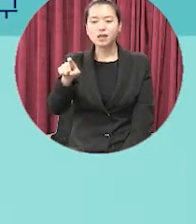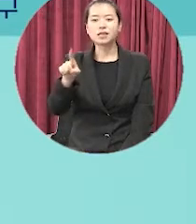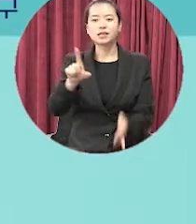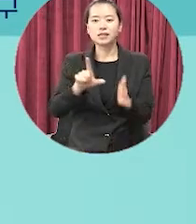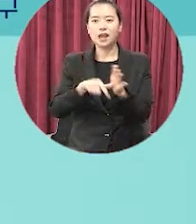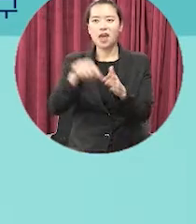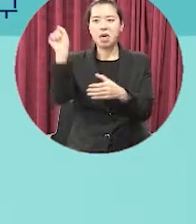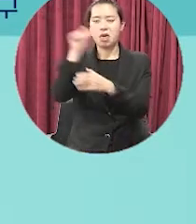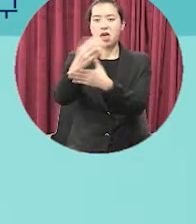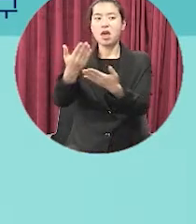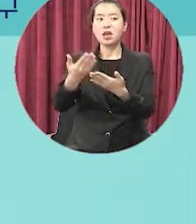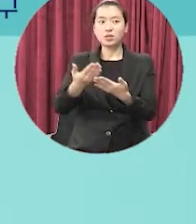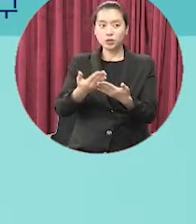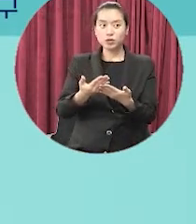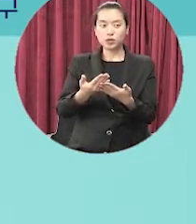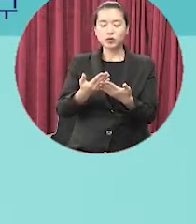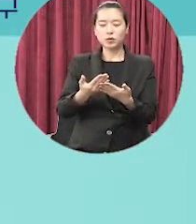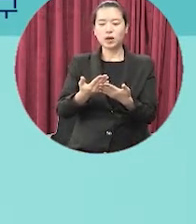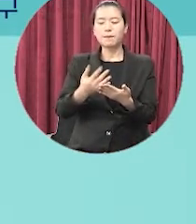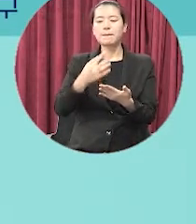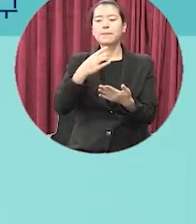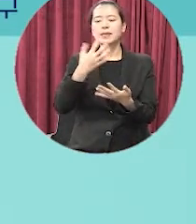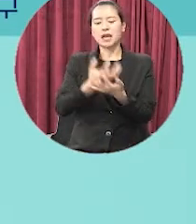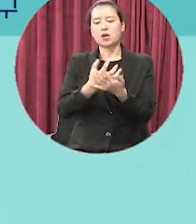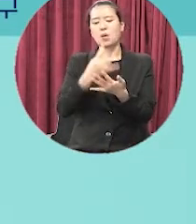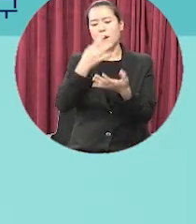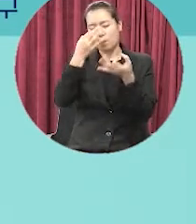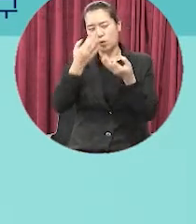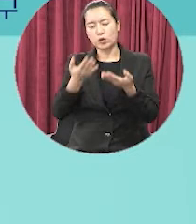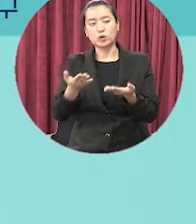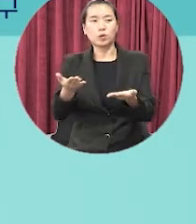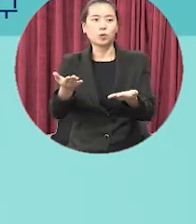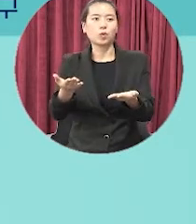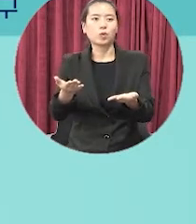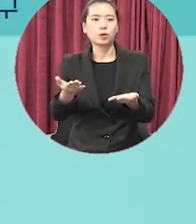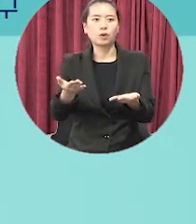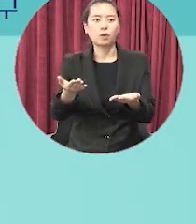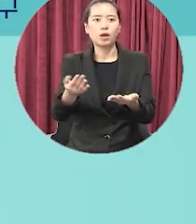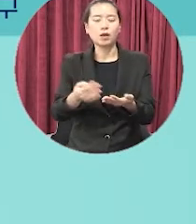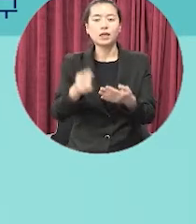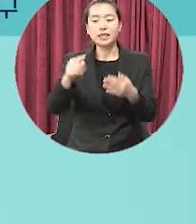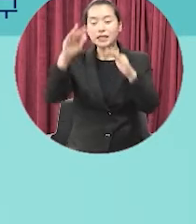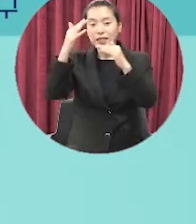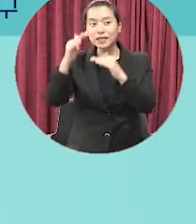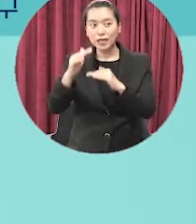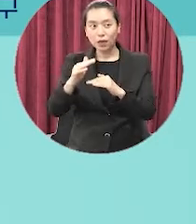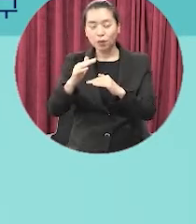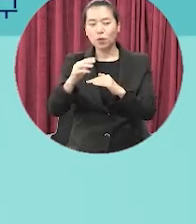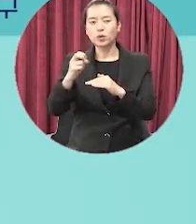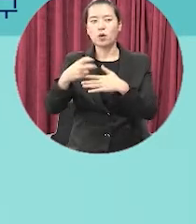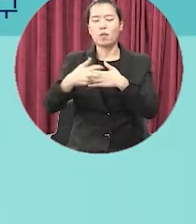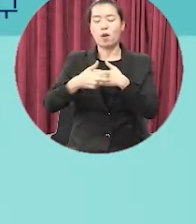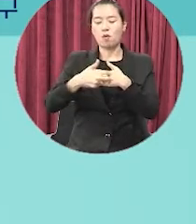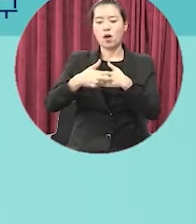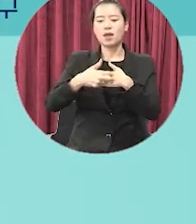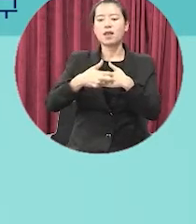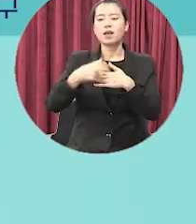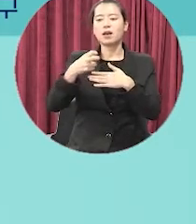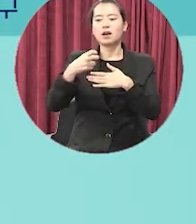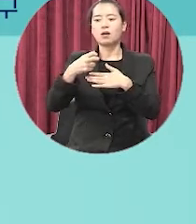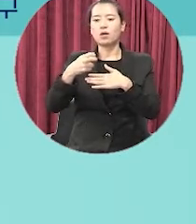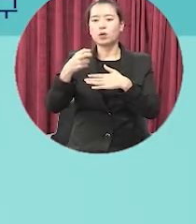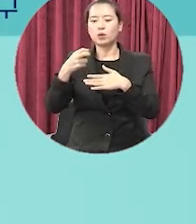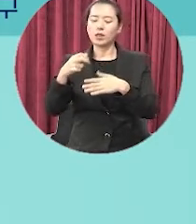지대의 무료 기간에 몽롱 많이 보여줍니다 커넥트 라는 버튼을 클릭하면 해당 의료기관 의 gdm 분석 아틀라스 로